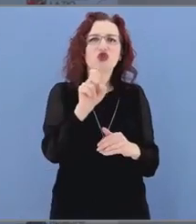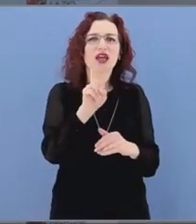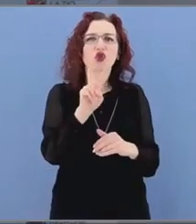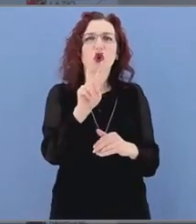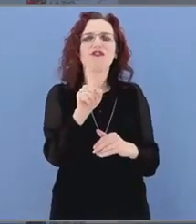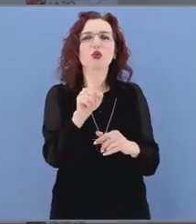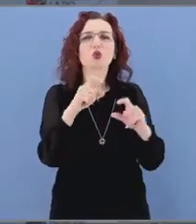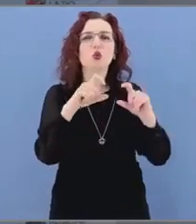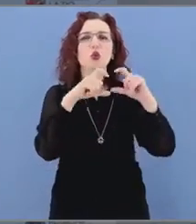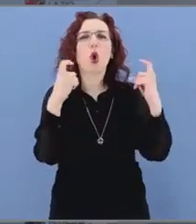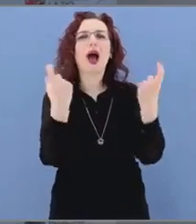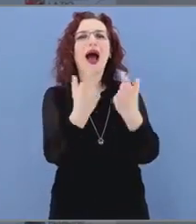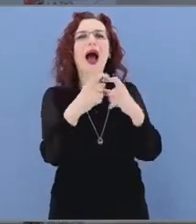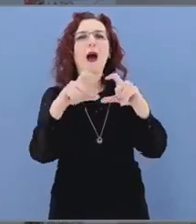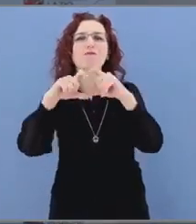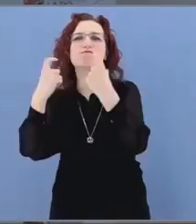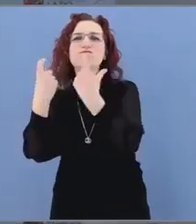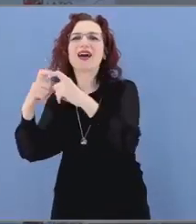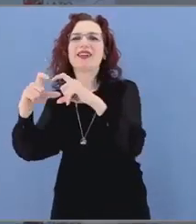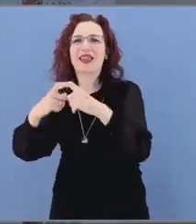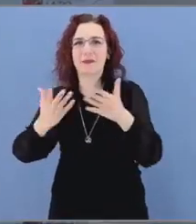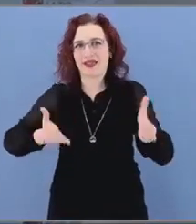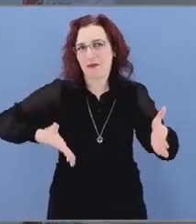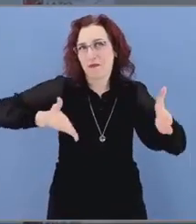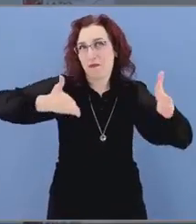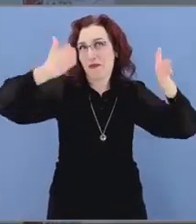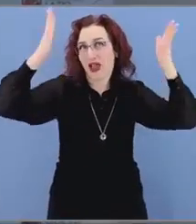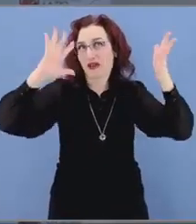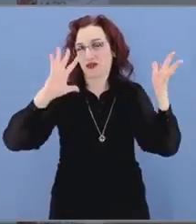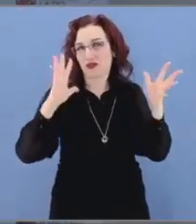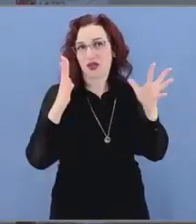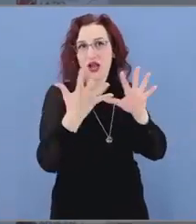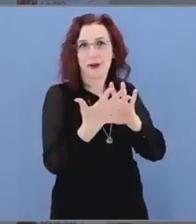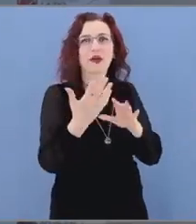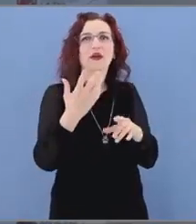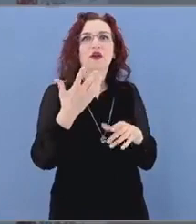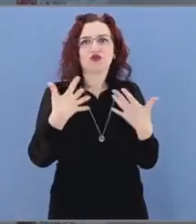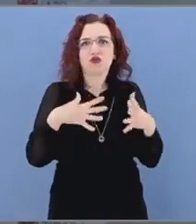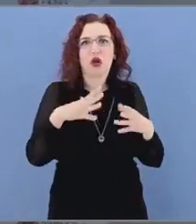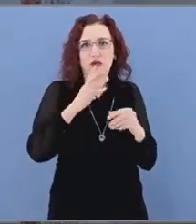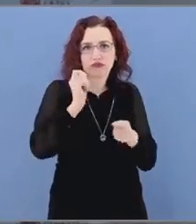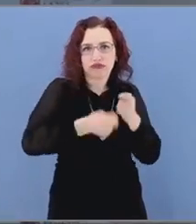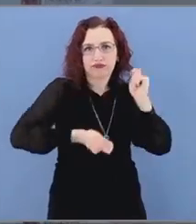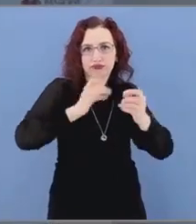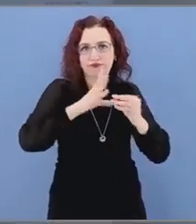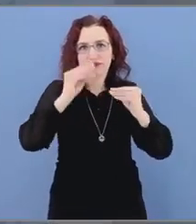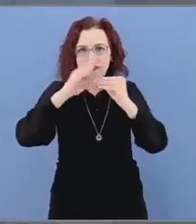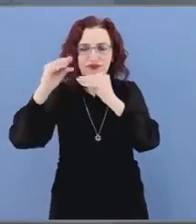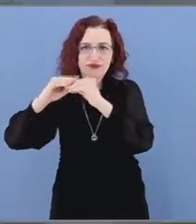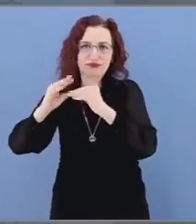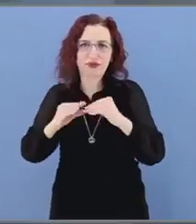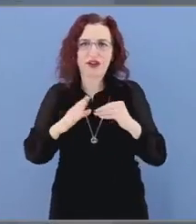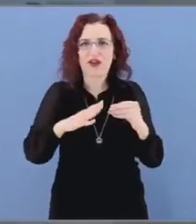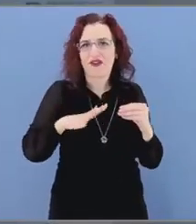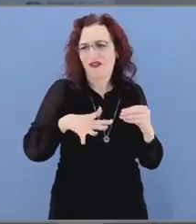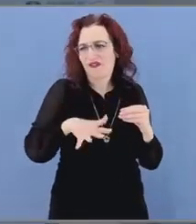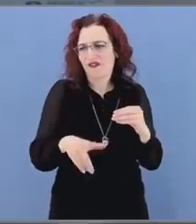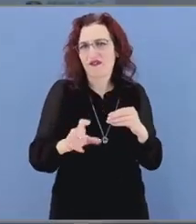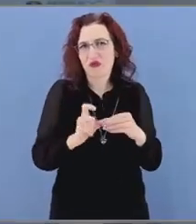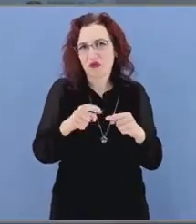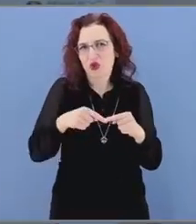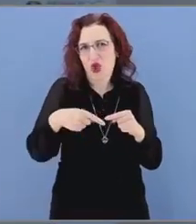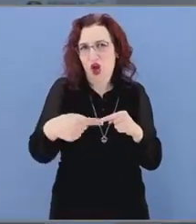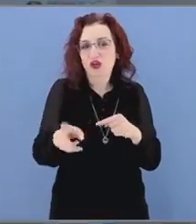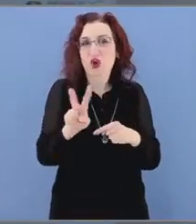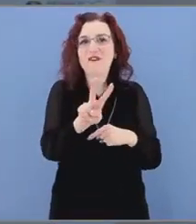verranno costruiti, si stanno ricostruendo, ne consegneremo fra qualche giorno altri 29, in quel